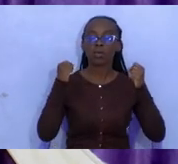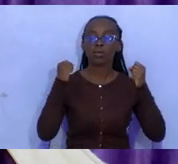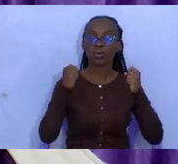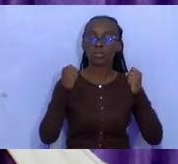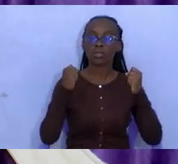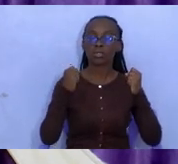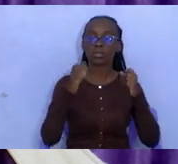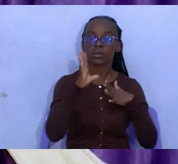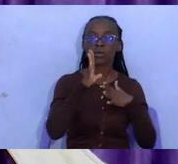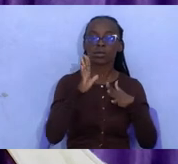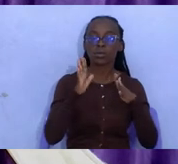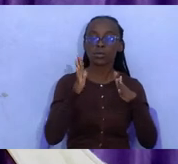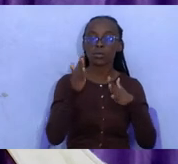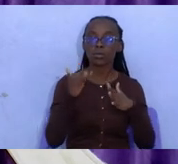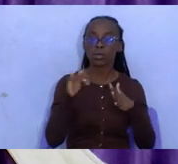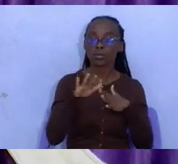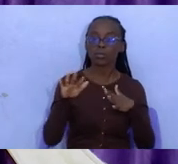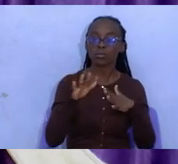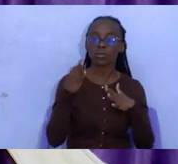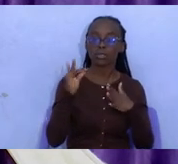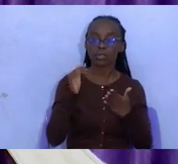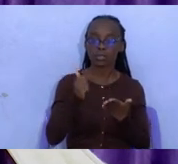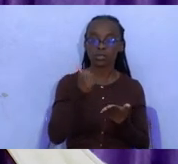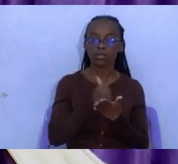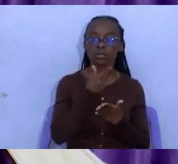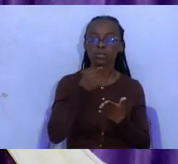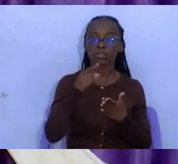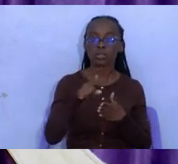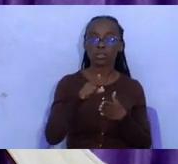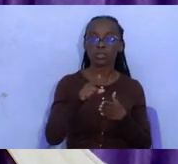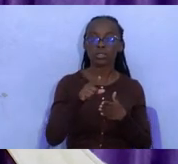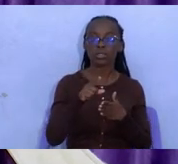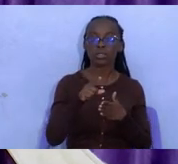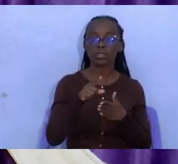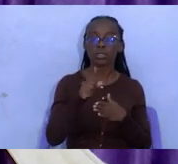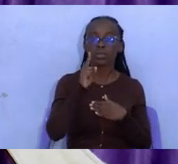yake, basi ndio ungepelekwa ufike pale.